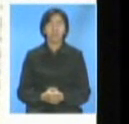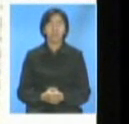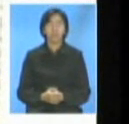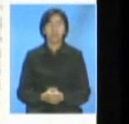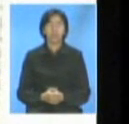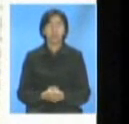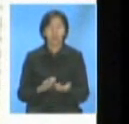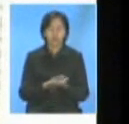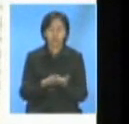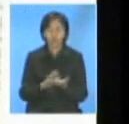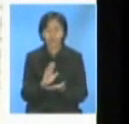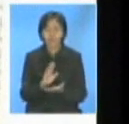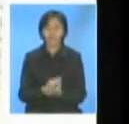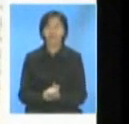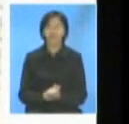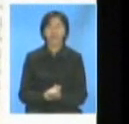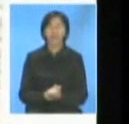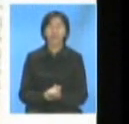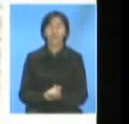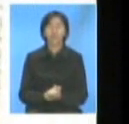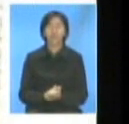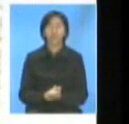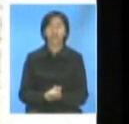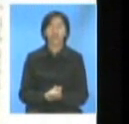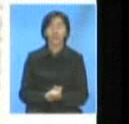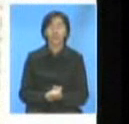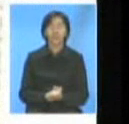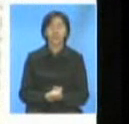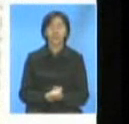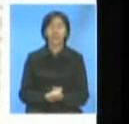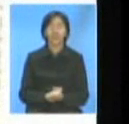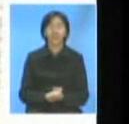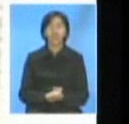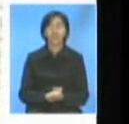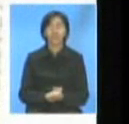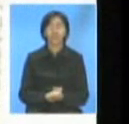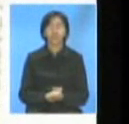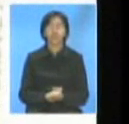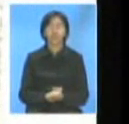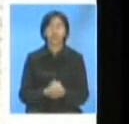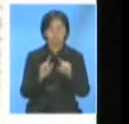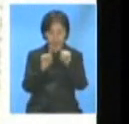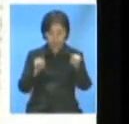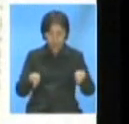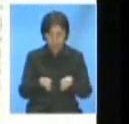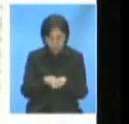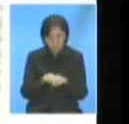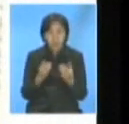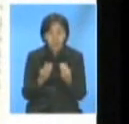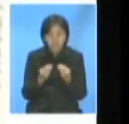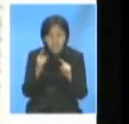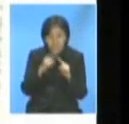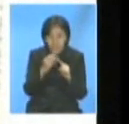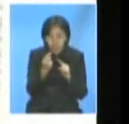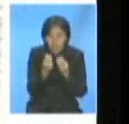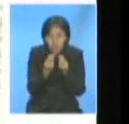ขออนุญาตท่านประธานจะได้อ่านเลขที่ได้ชัดให้เพื่อให้ชัดเจนนะครับ